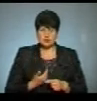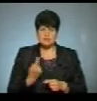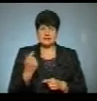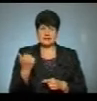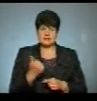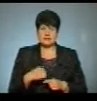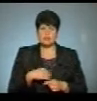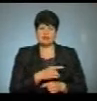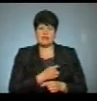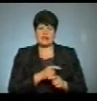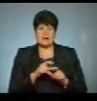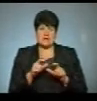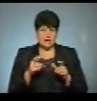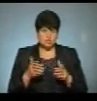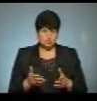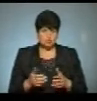на лікарняному,